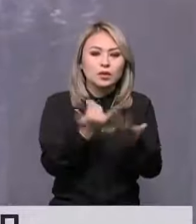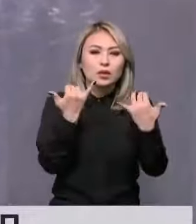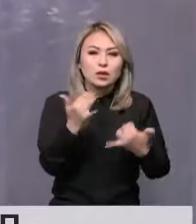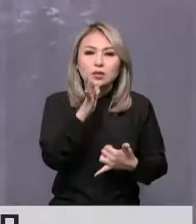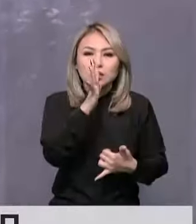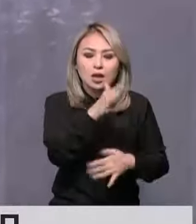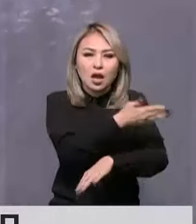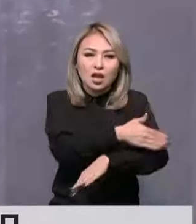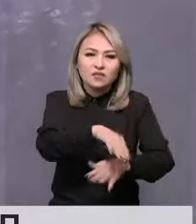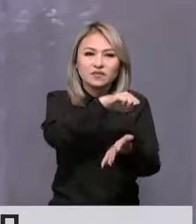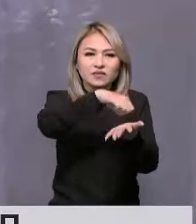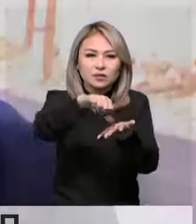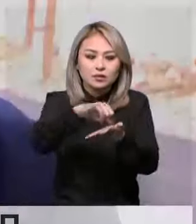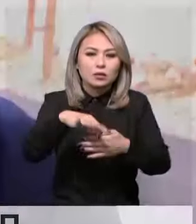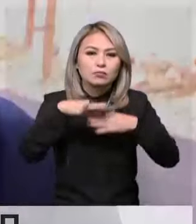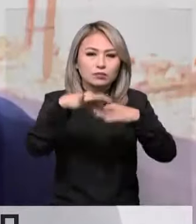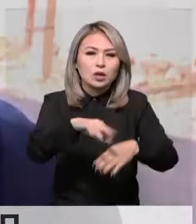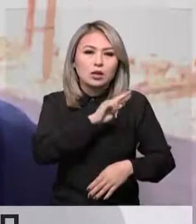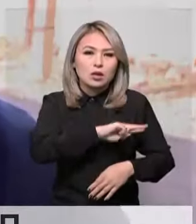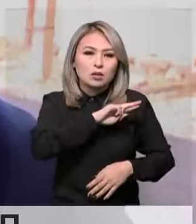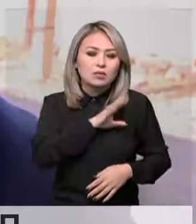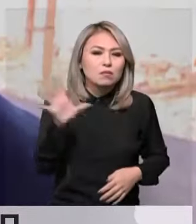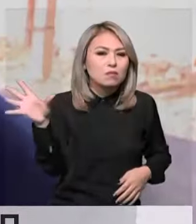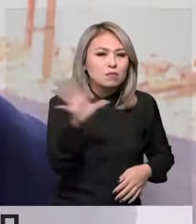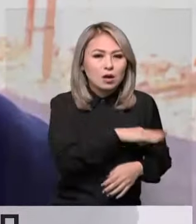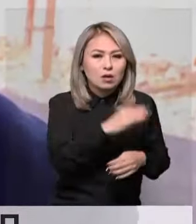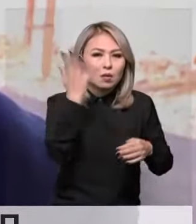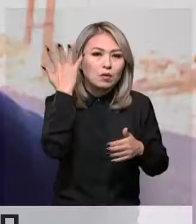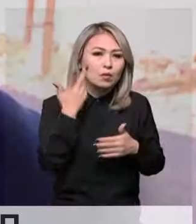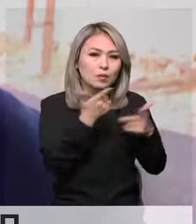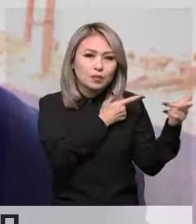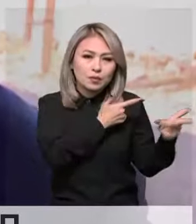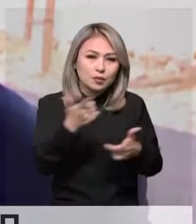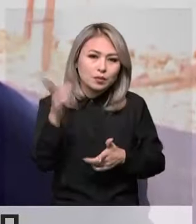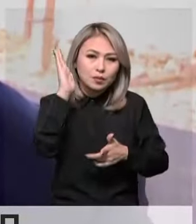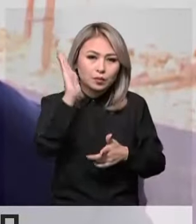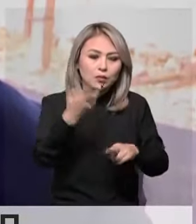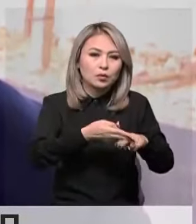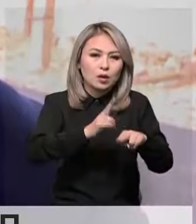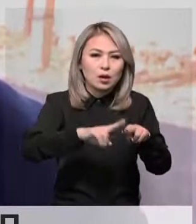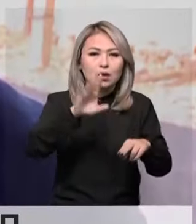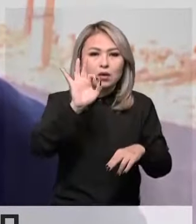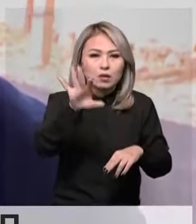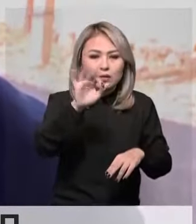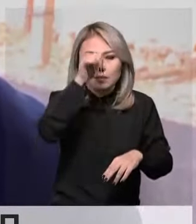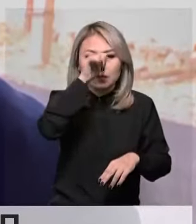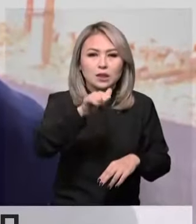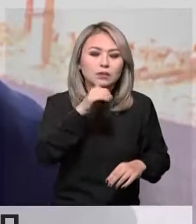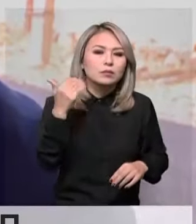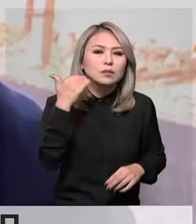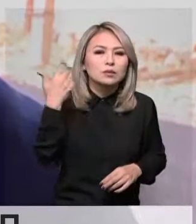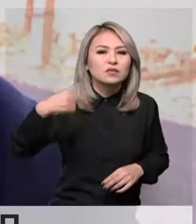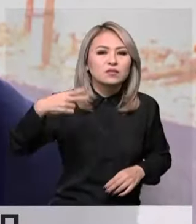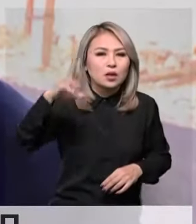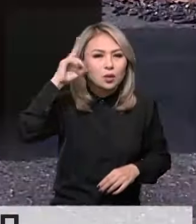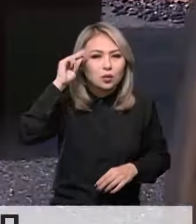таңда асфальт басу жұмыстары жүріп жатыр. Мына асфальттардың барлығы салынып болғаннан кейін осы қазан айының 20-ларына қарсы біз